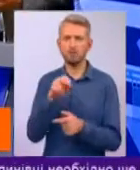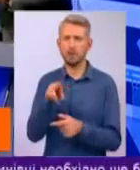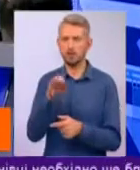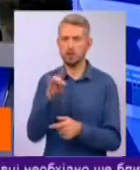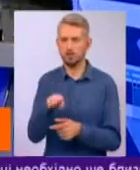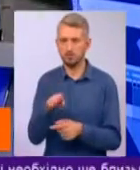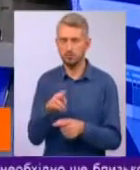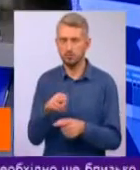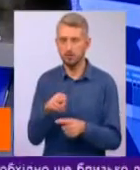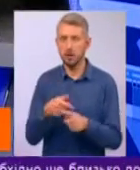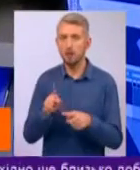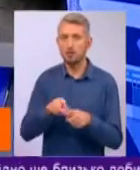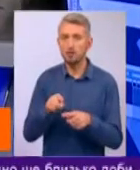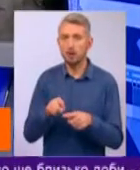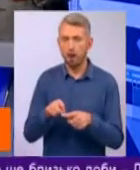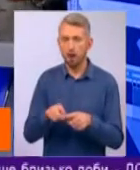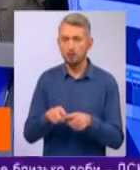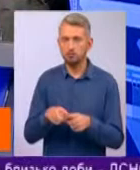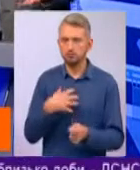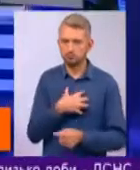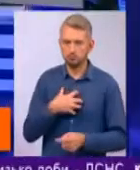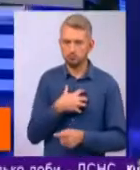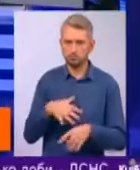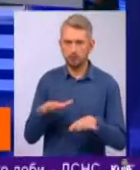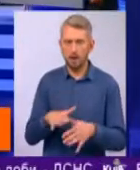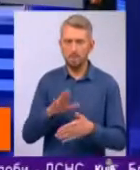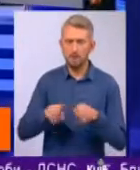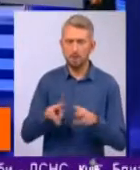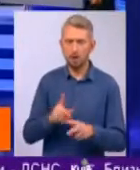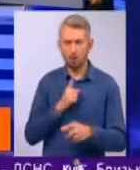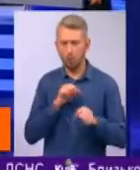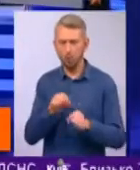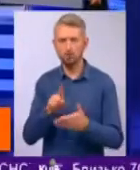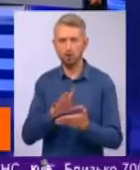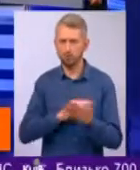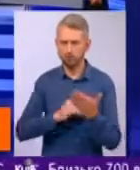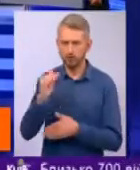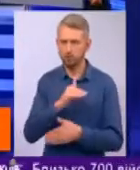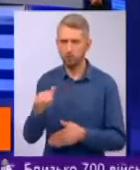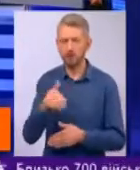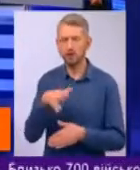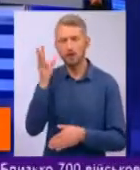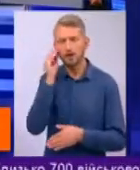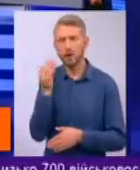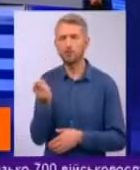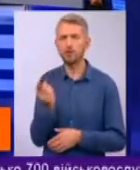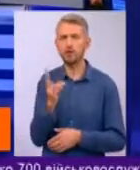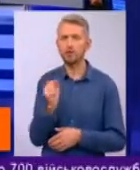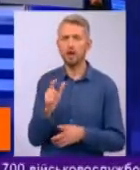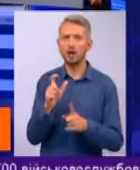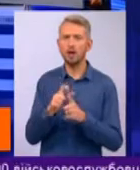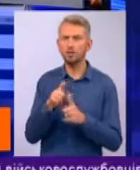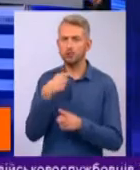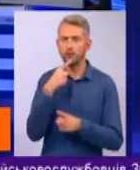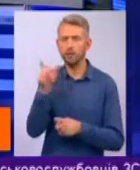де безпека і охорона на найвищому рівні має бути. І ось, зважаючи на слова